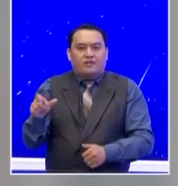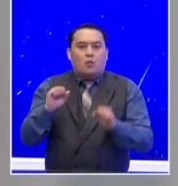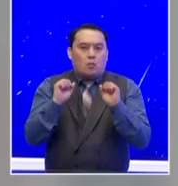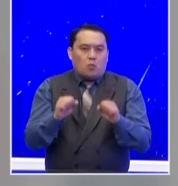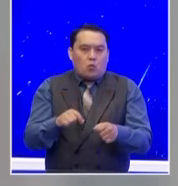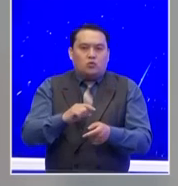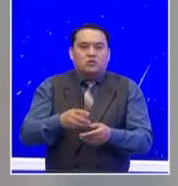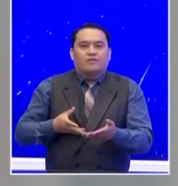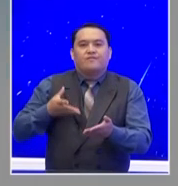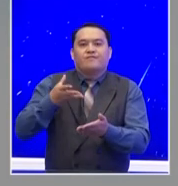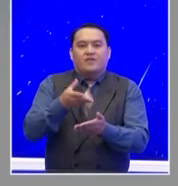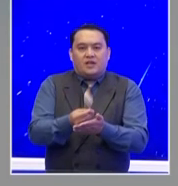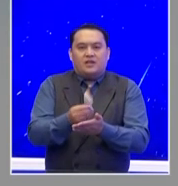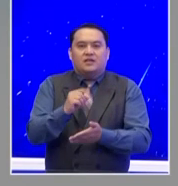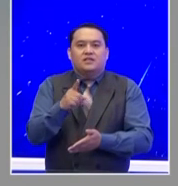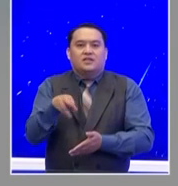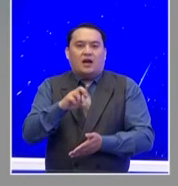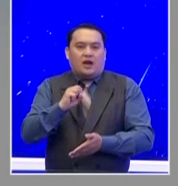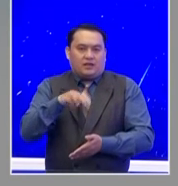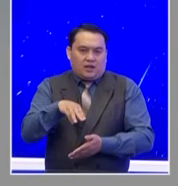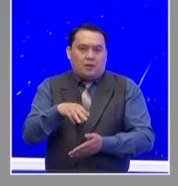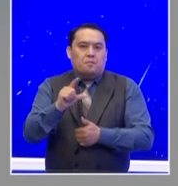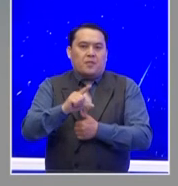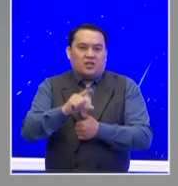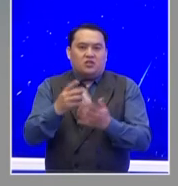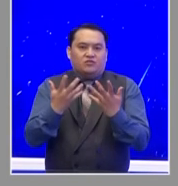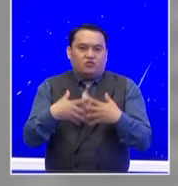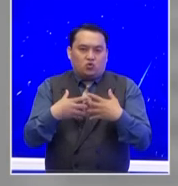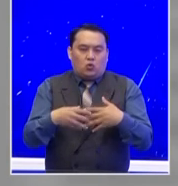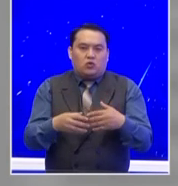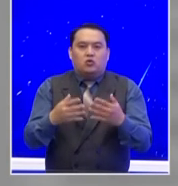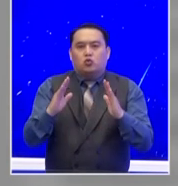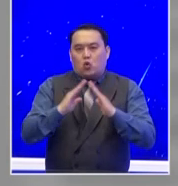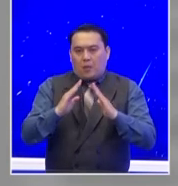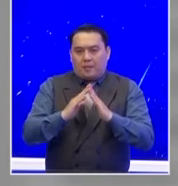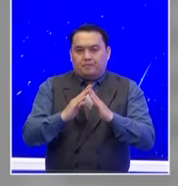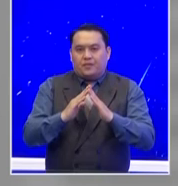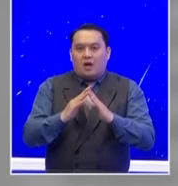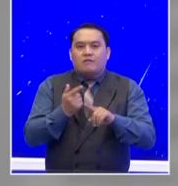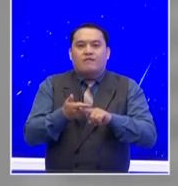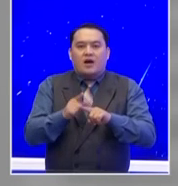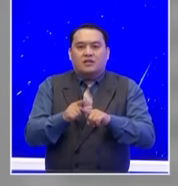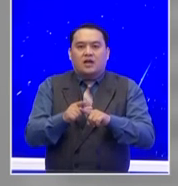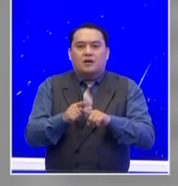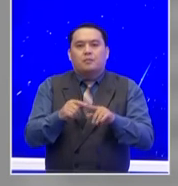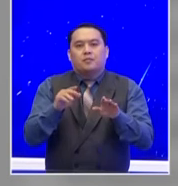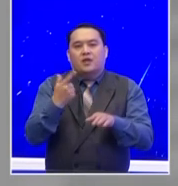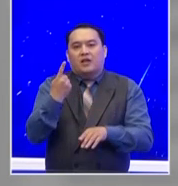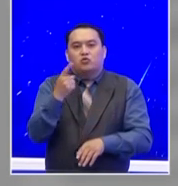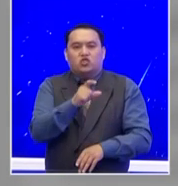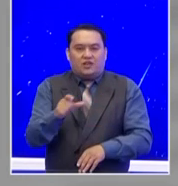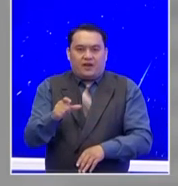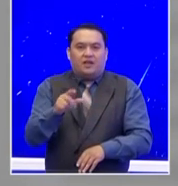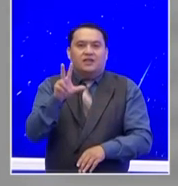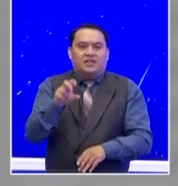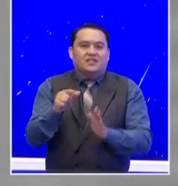может переводить фитр, садака и зякат на счет мечети в своем регионе, не выходя из дома. В этом году размер фитр садака на человека